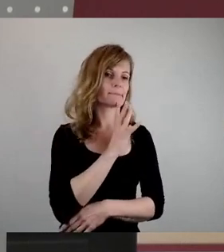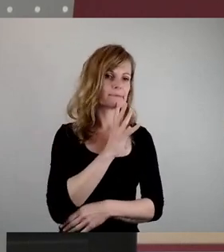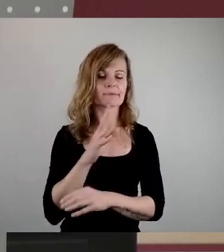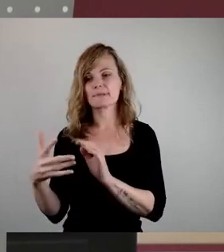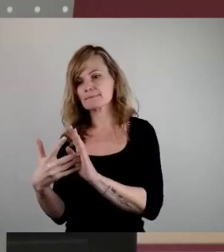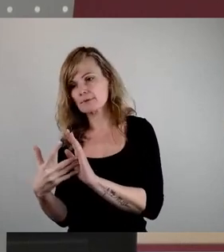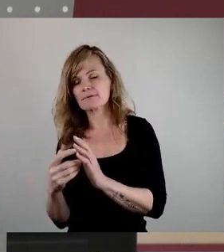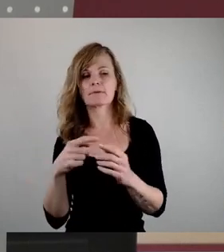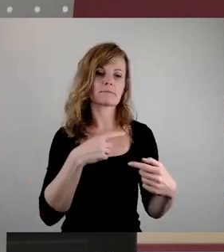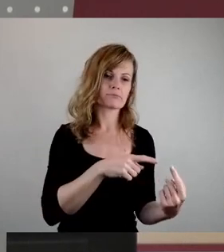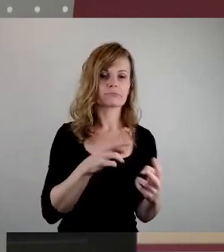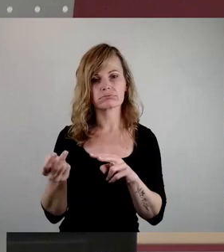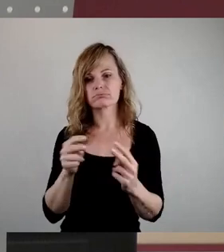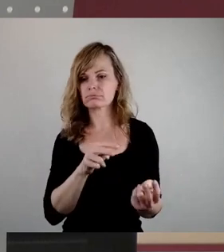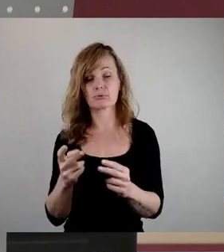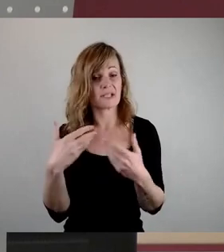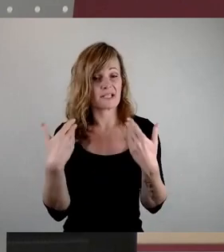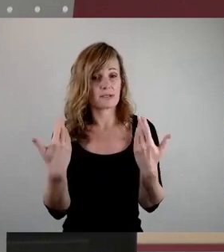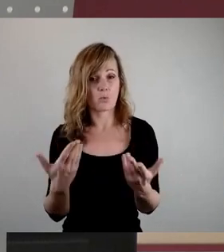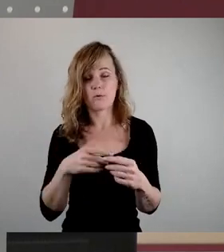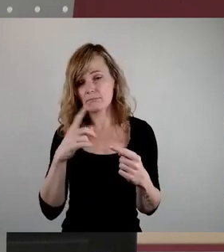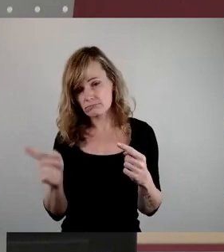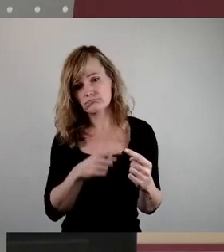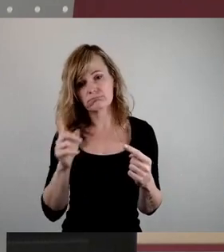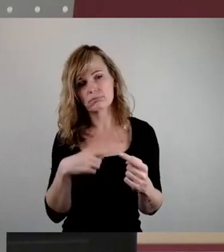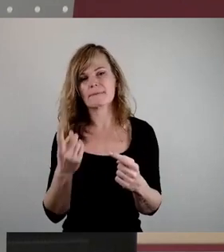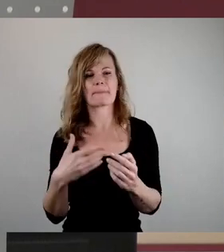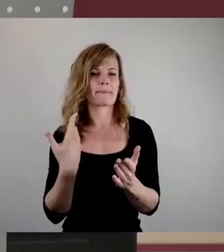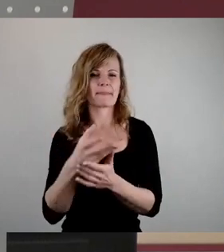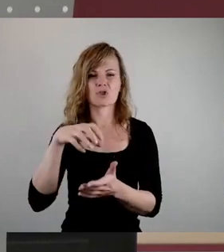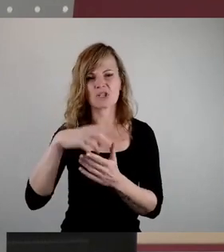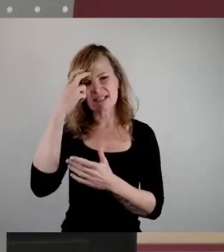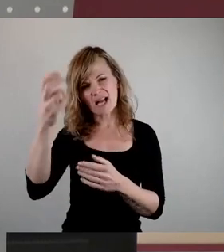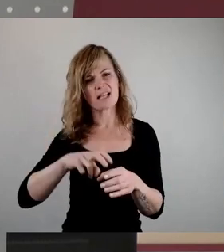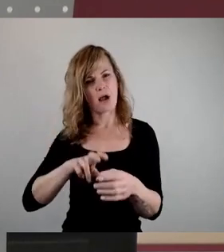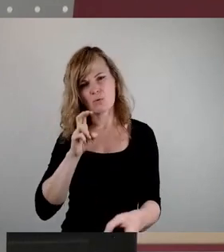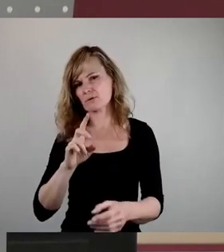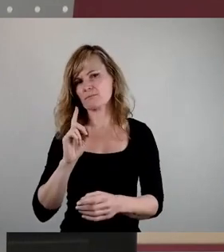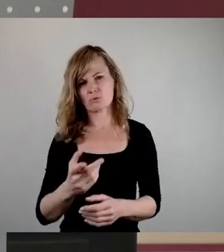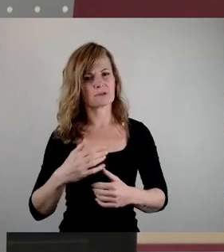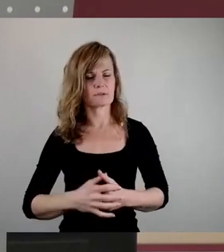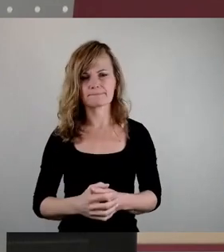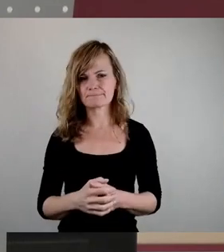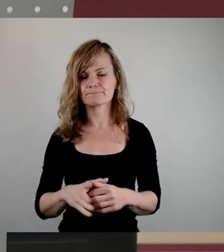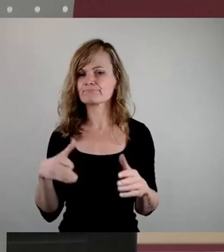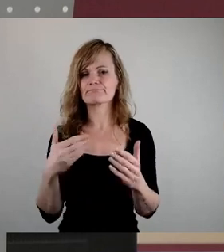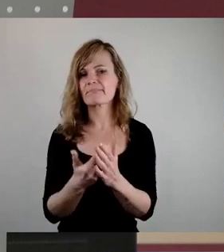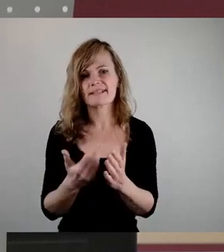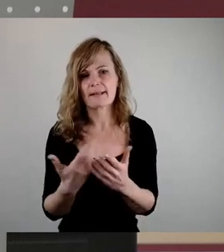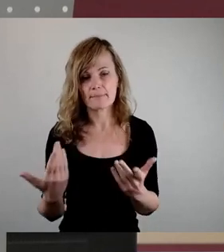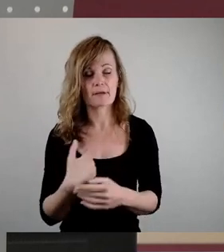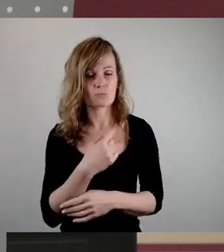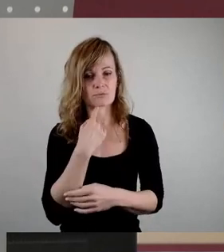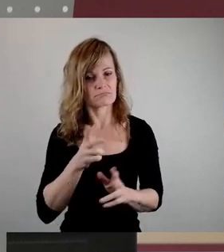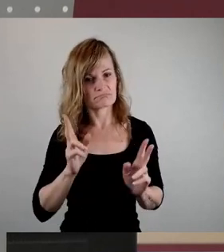dann wird erneut geprüft. Und das ist ein Zyklus, aus dem sollte dieser Stadtrat an dieser Stelle einfach mal ausbrechen. Und damit komme ich tatsächlich zu